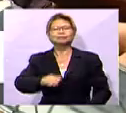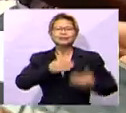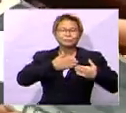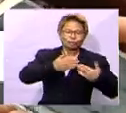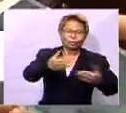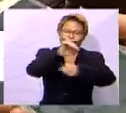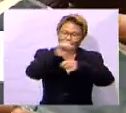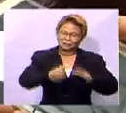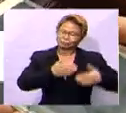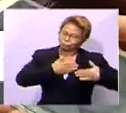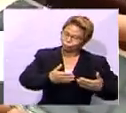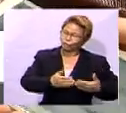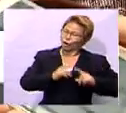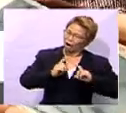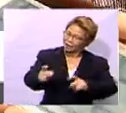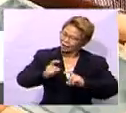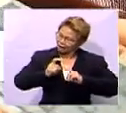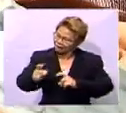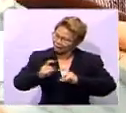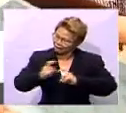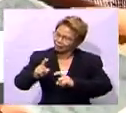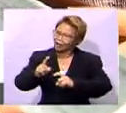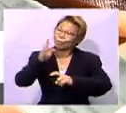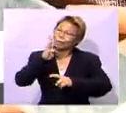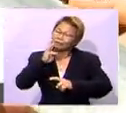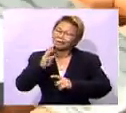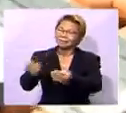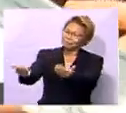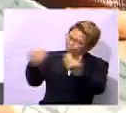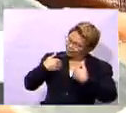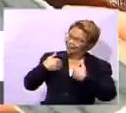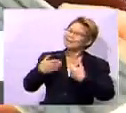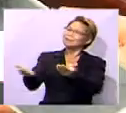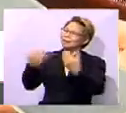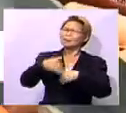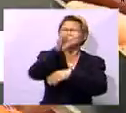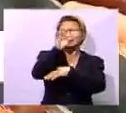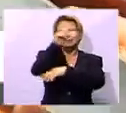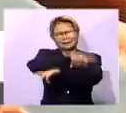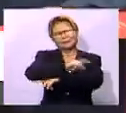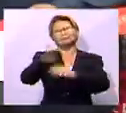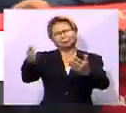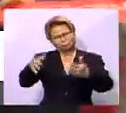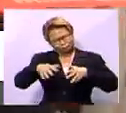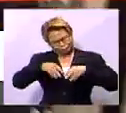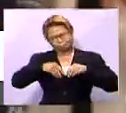dedicated employee, you'll give more actually than what they have given to you. So it's 90 days too, it's welcome.